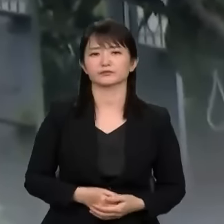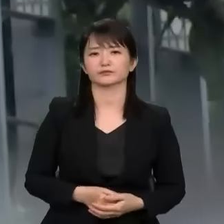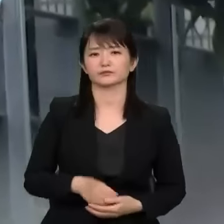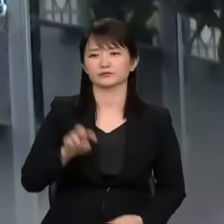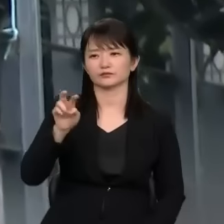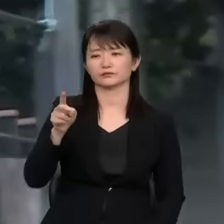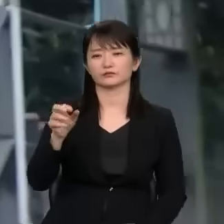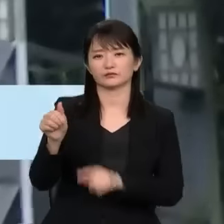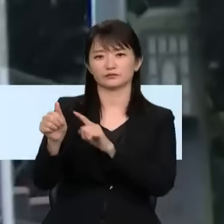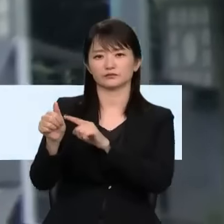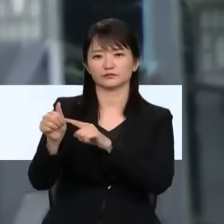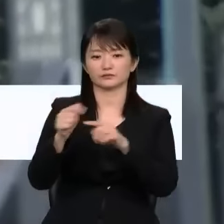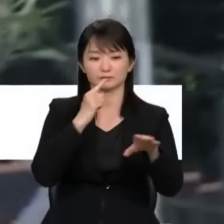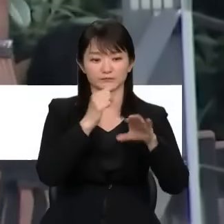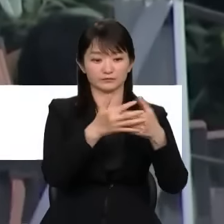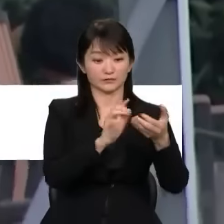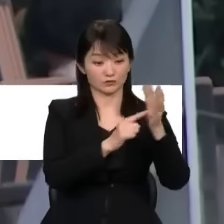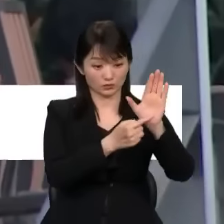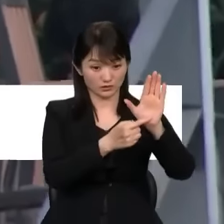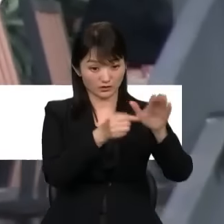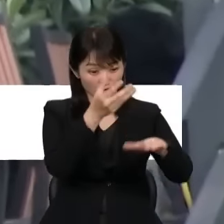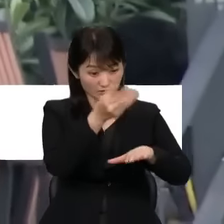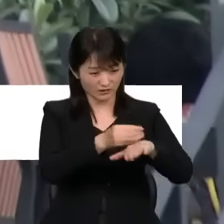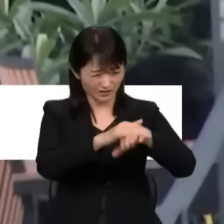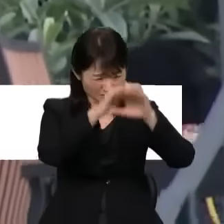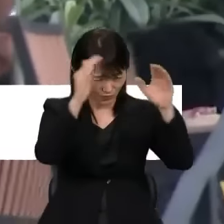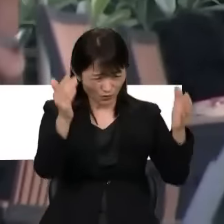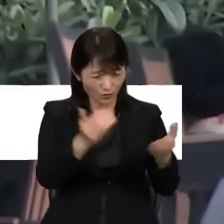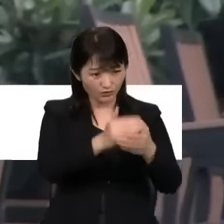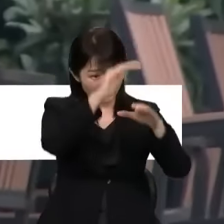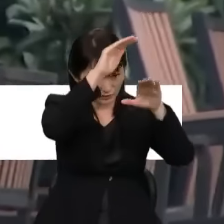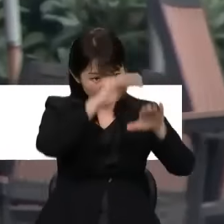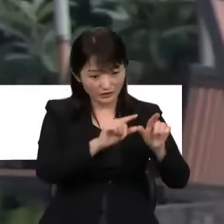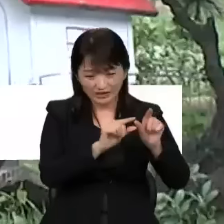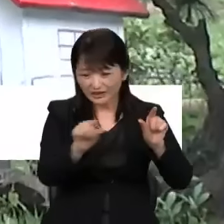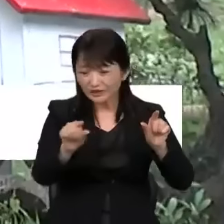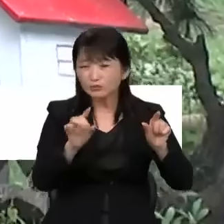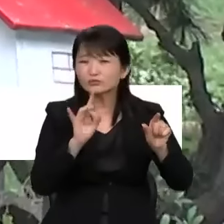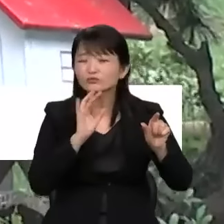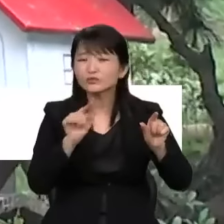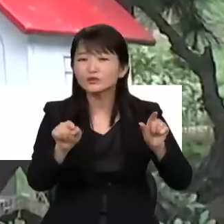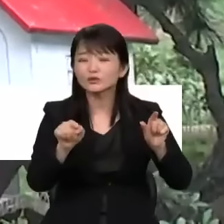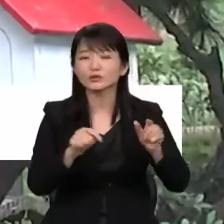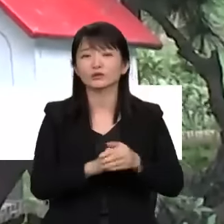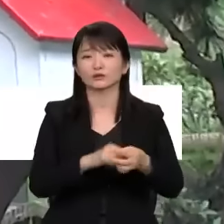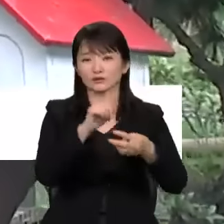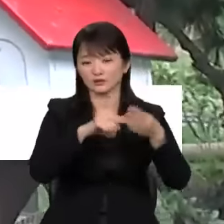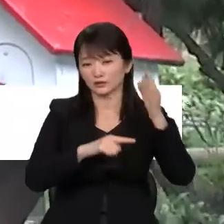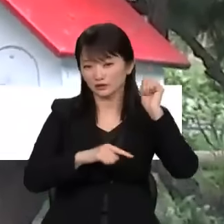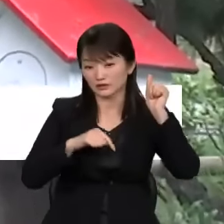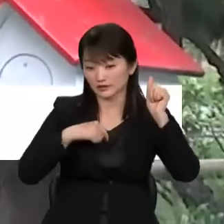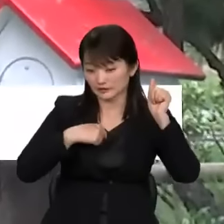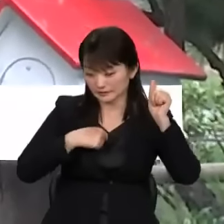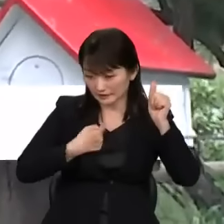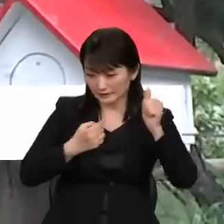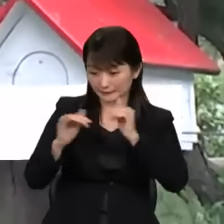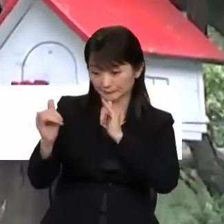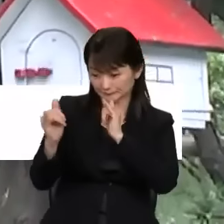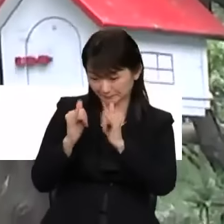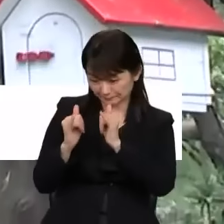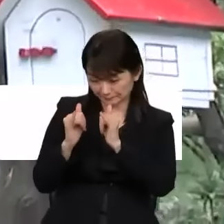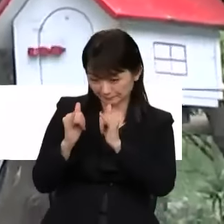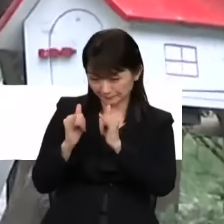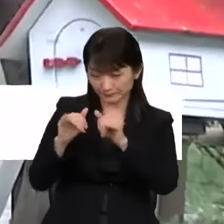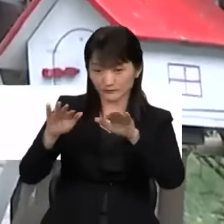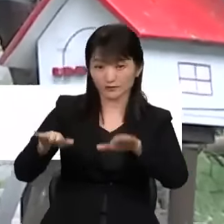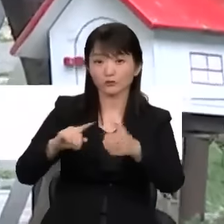명 씨는 민주당이 공개한 녹취는 전체 녹취 중 일부라고 주장했습니다. 윤 대통령과 자신의 통화 내용 중 이번에